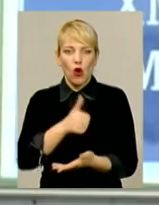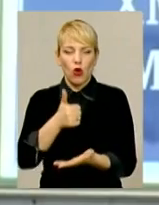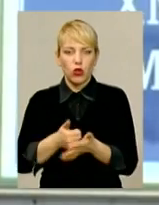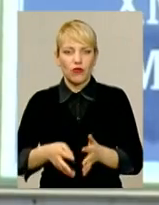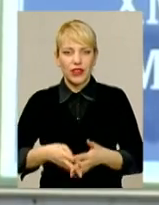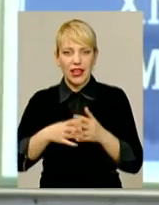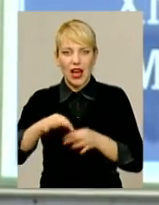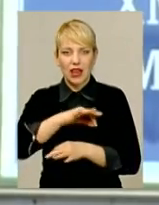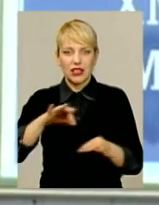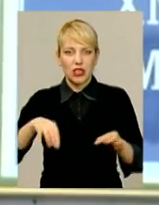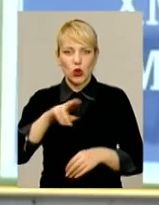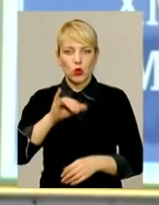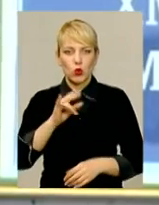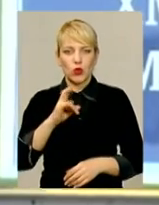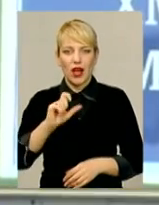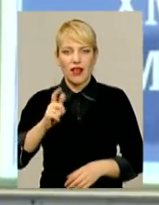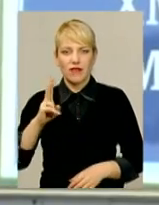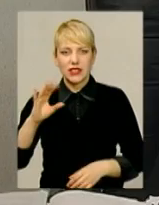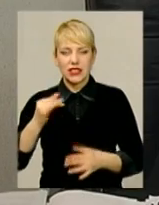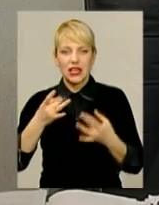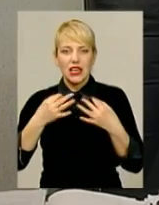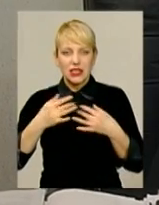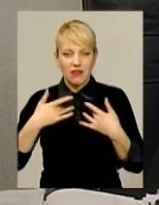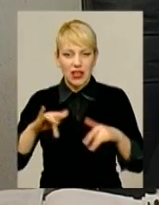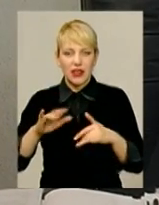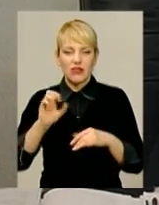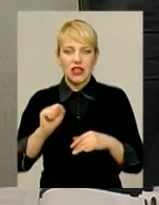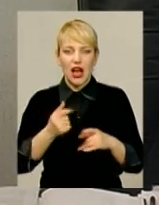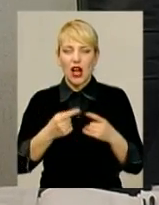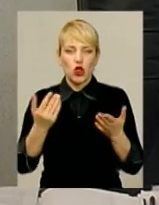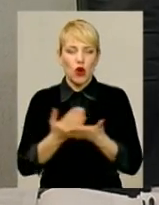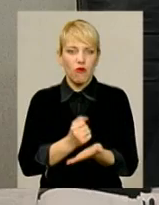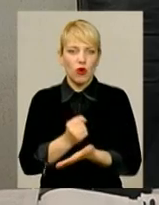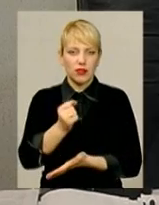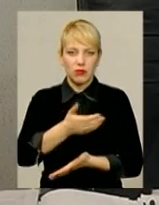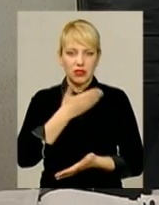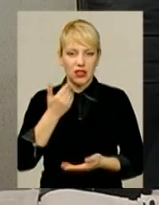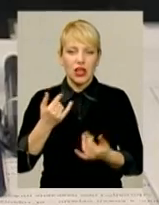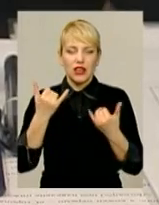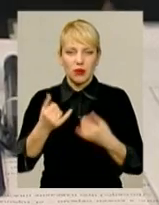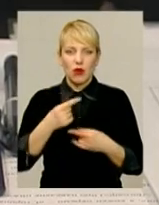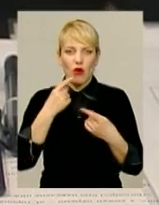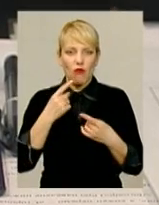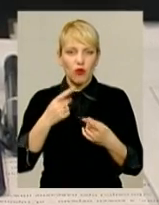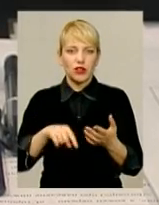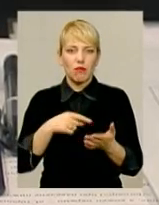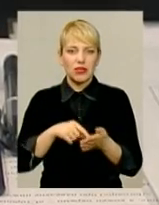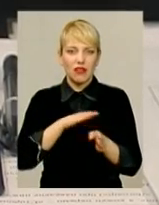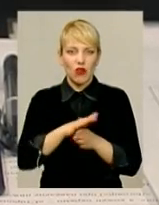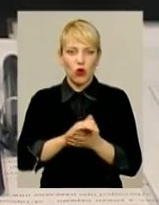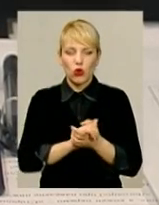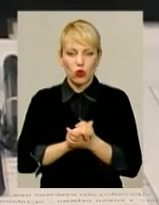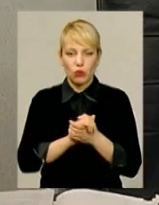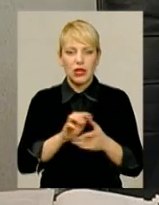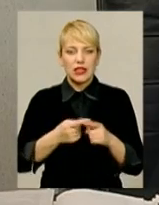Дунаєвський звільнився, нового ще не призначили, але у міськвиконкомі божаться. Відтепер питання паркування біля новобудов стоятиме